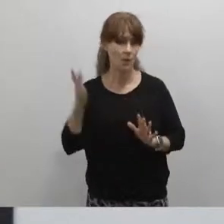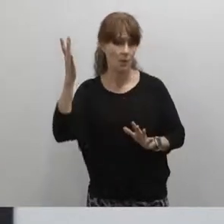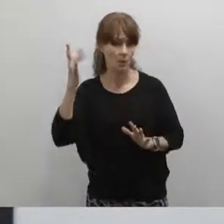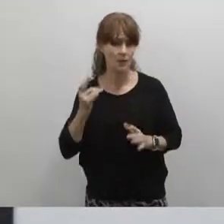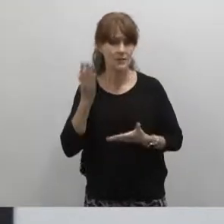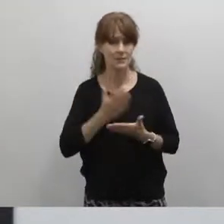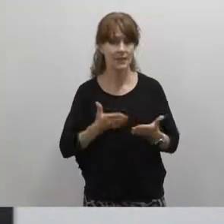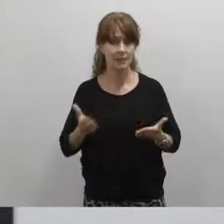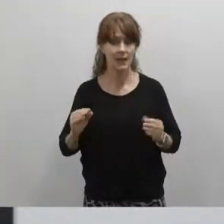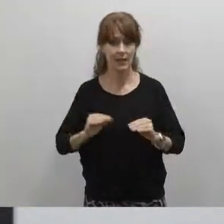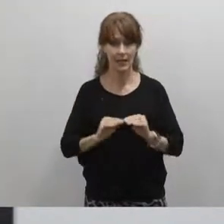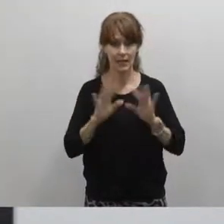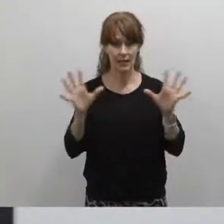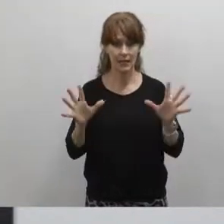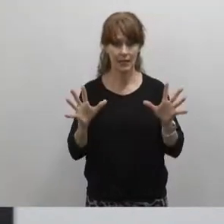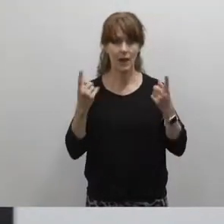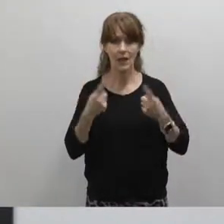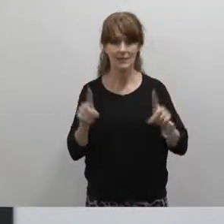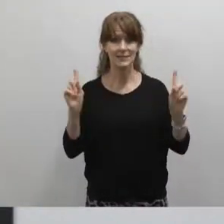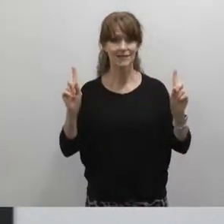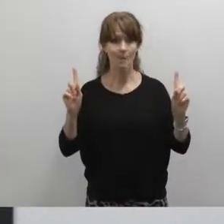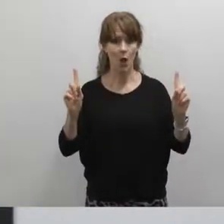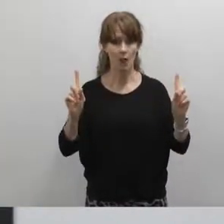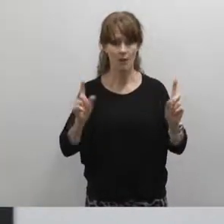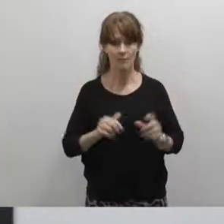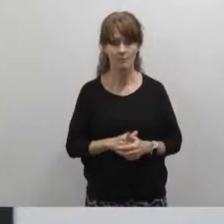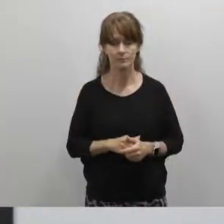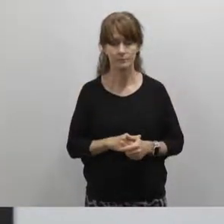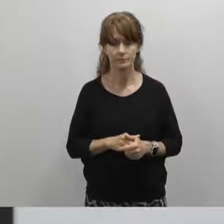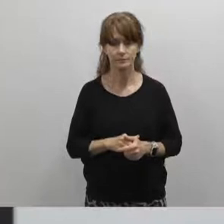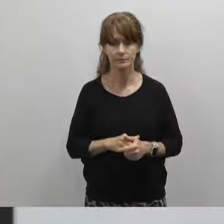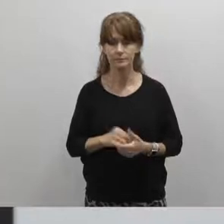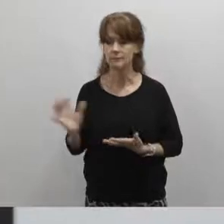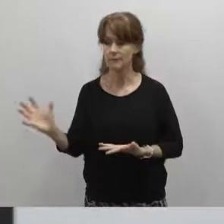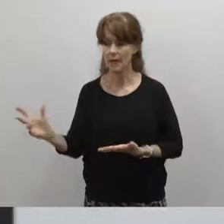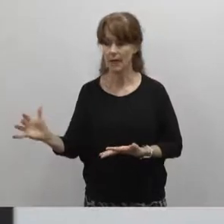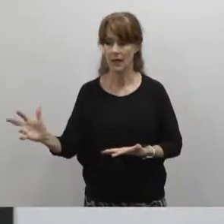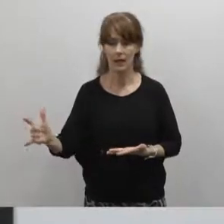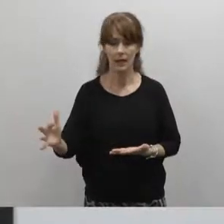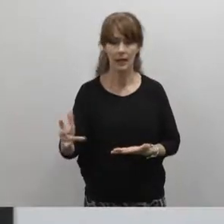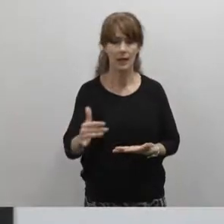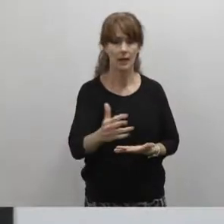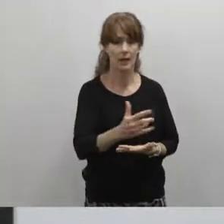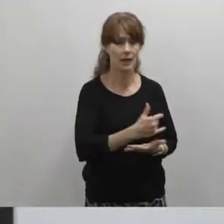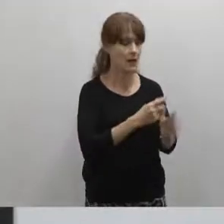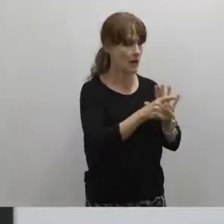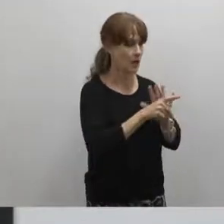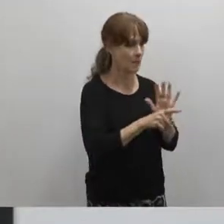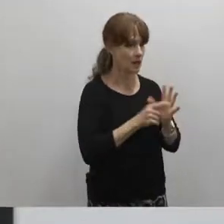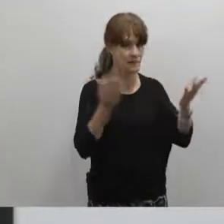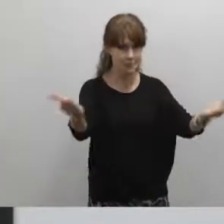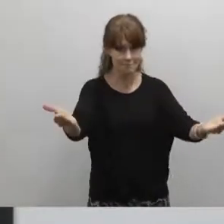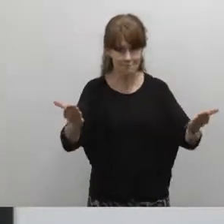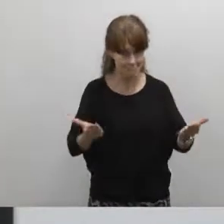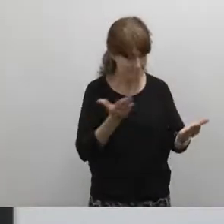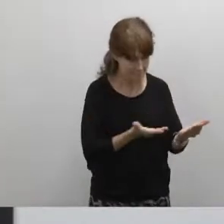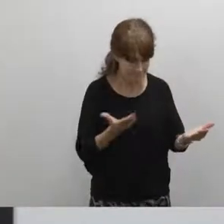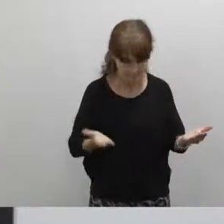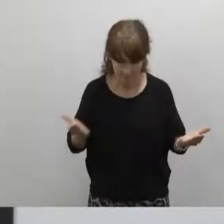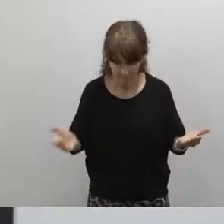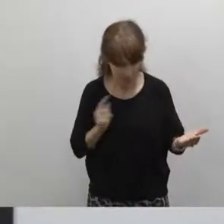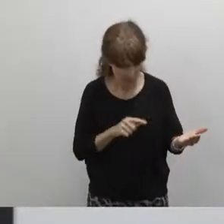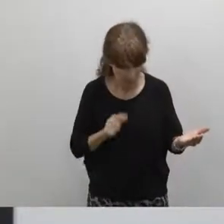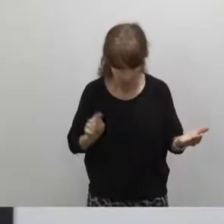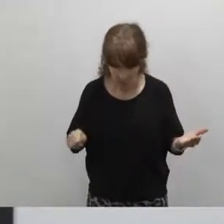pi sa nó cứ kỳ chọn bàn cô nhiều bài mùi để chụp bài lo để ai vừa từ ruồi ăn ở